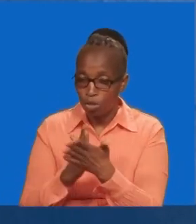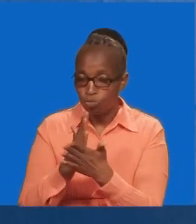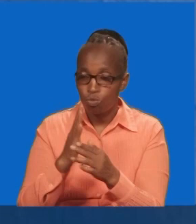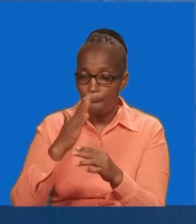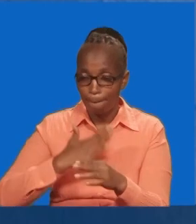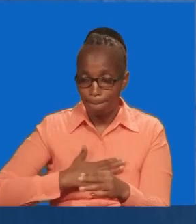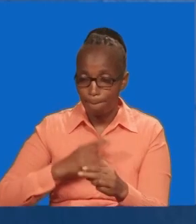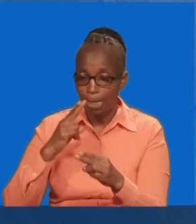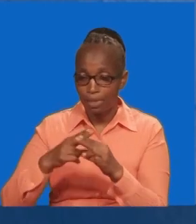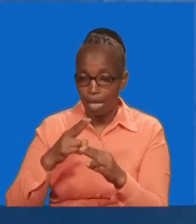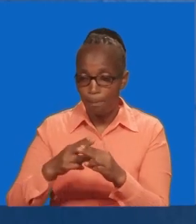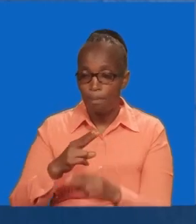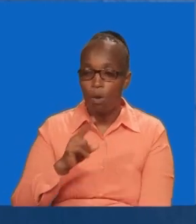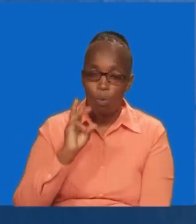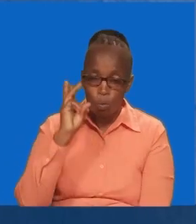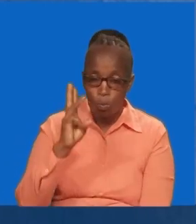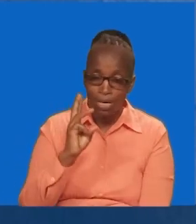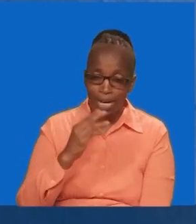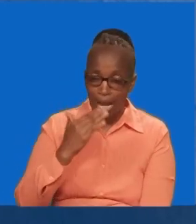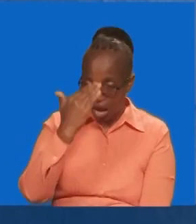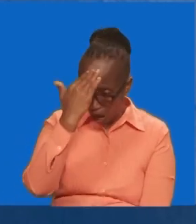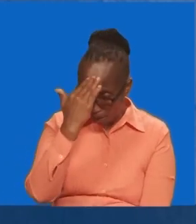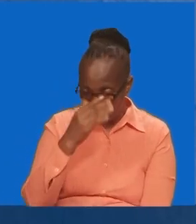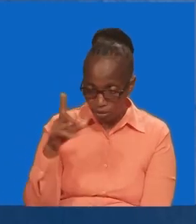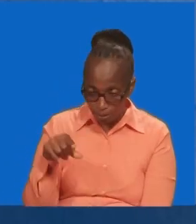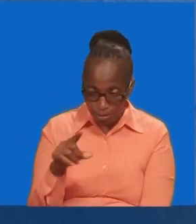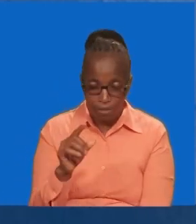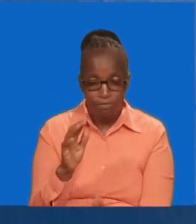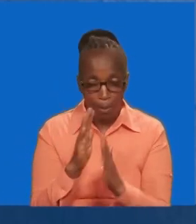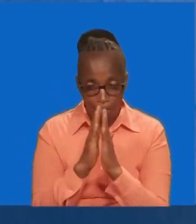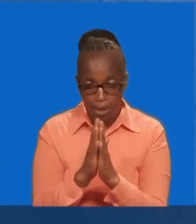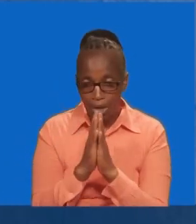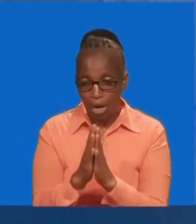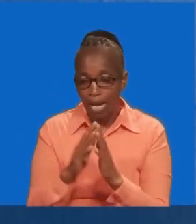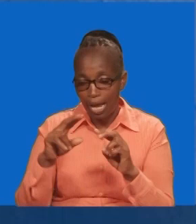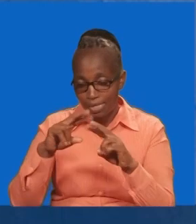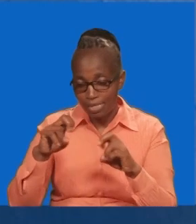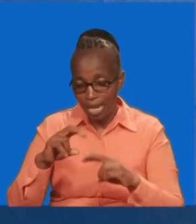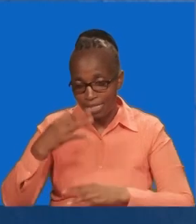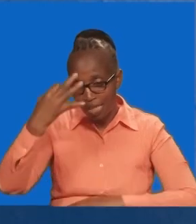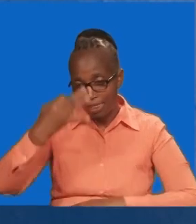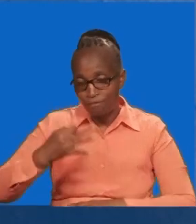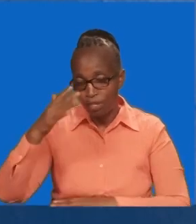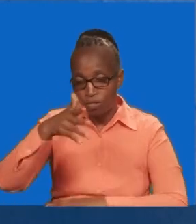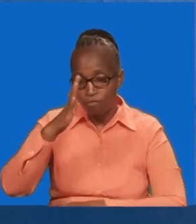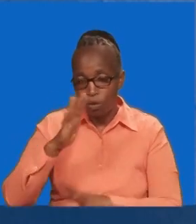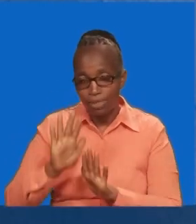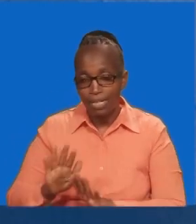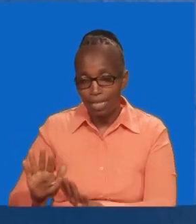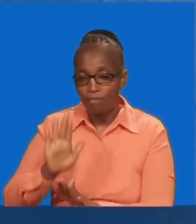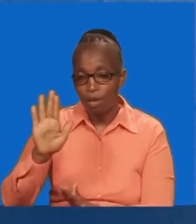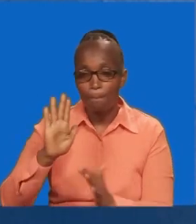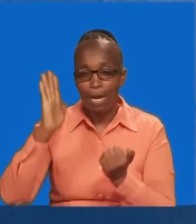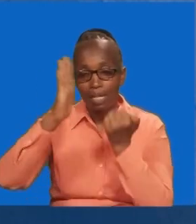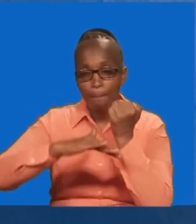langu watajinyenyekesha na kuomba na kunitafuta uso na kuziacha njia